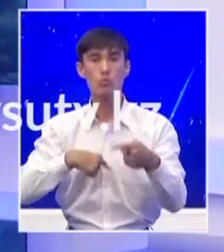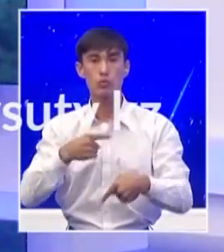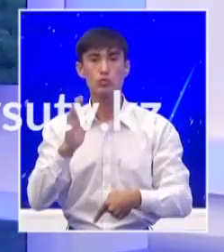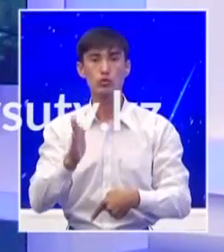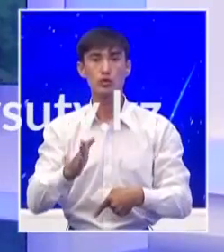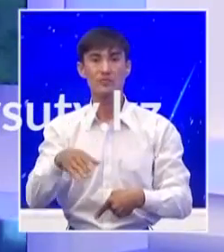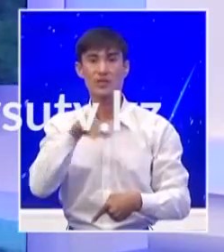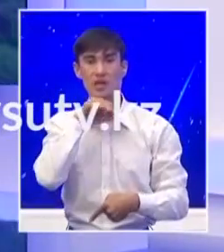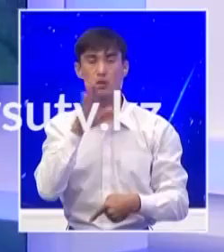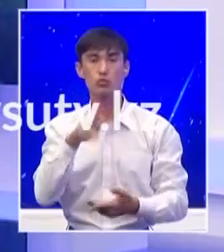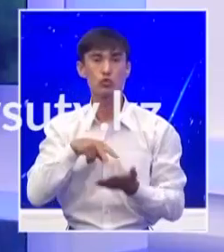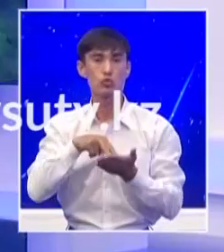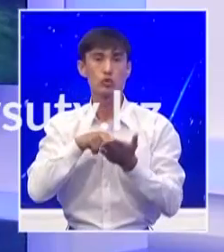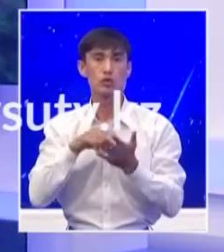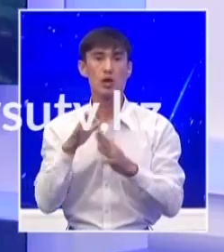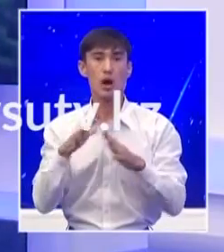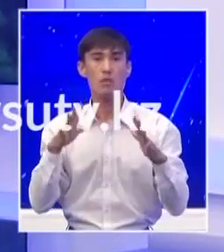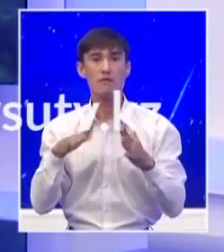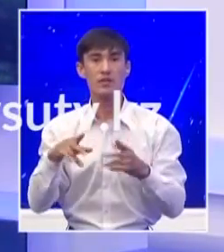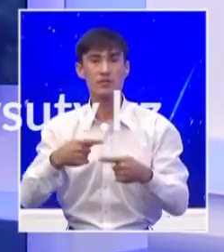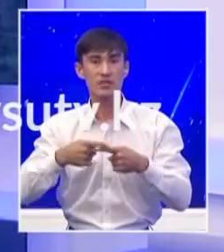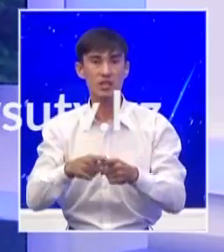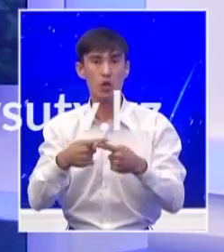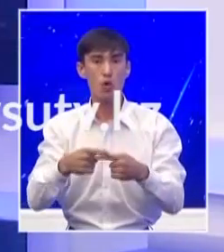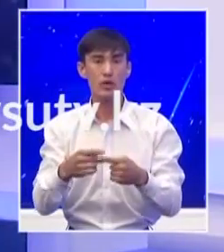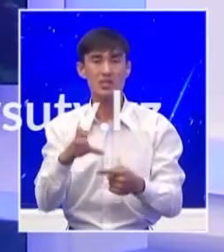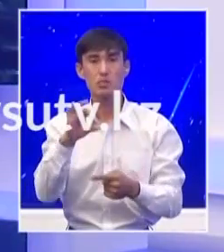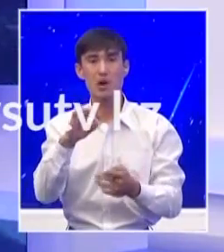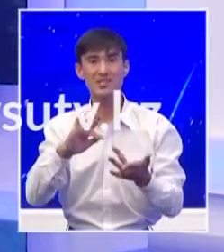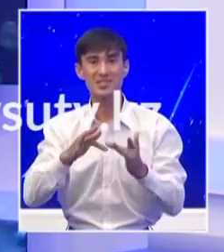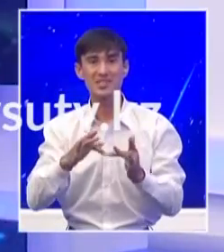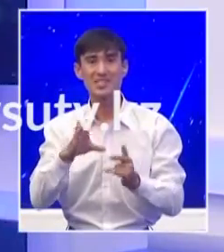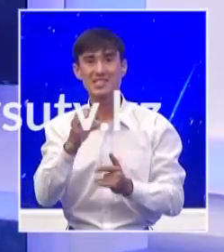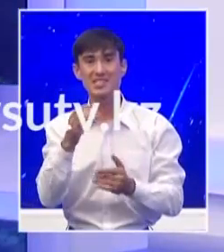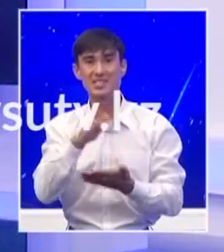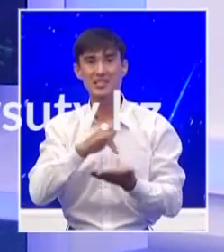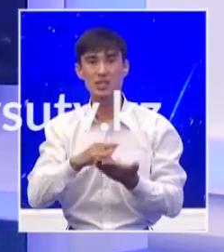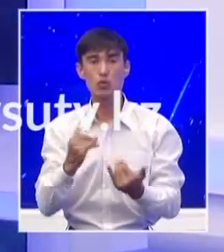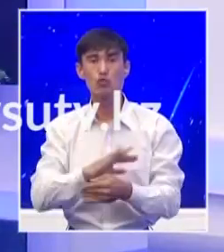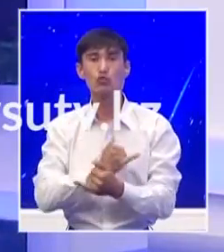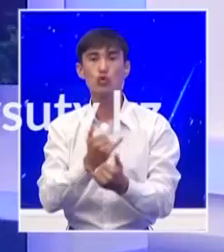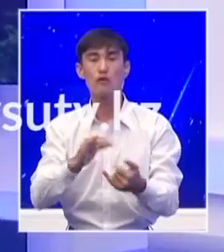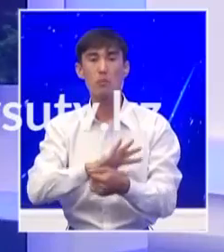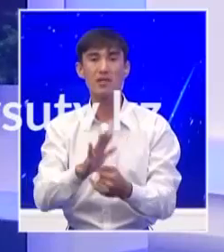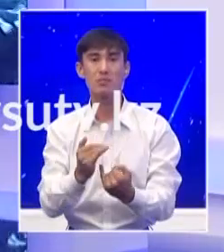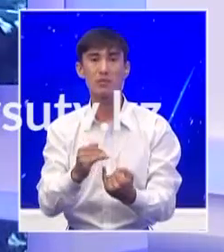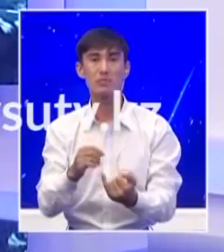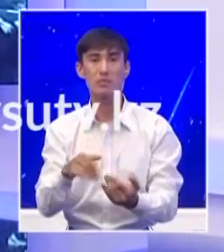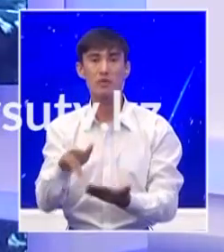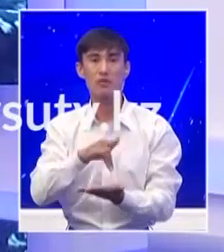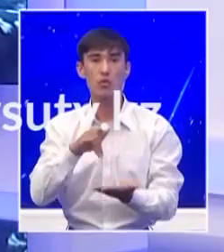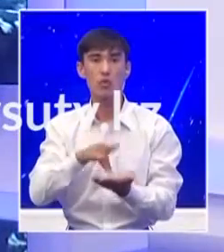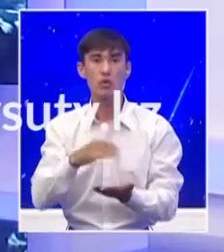станет туристическим хабом с внедрением технологии Smart City. Даже в условиях пандемии в этом году Моногород уже посетило